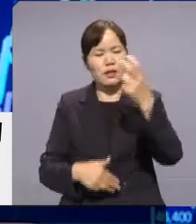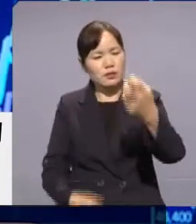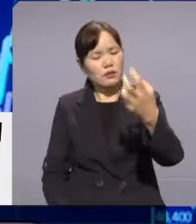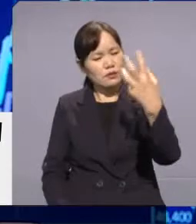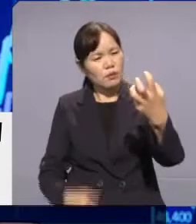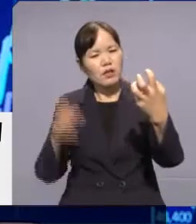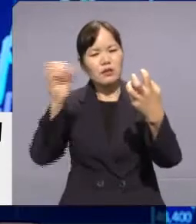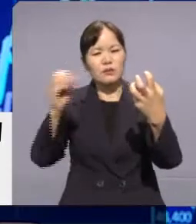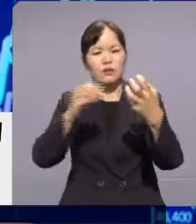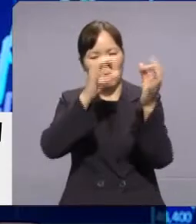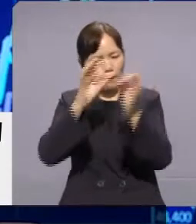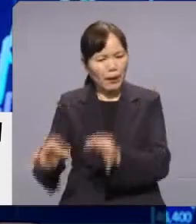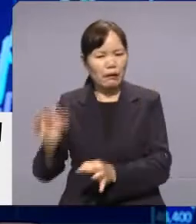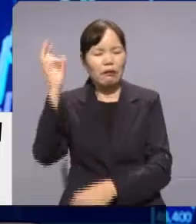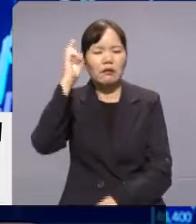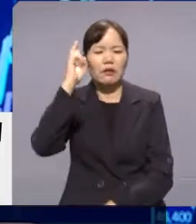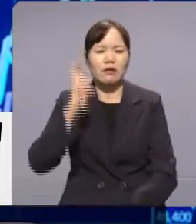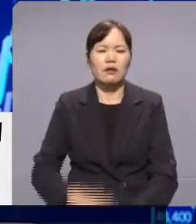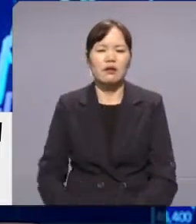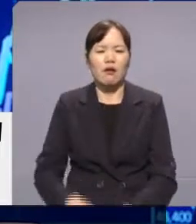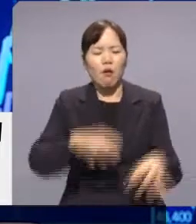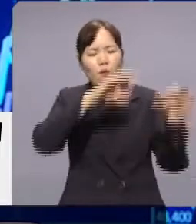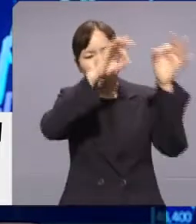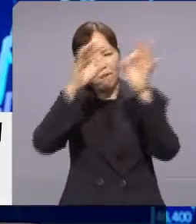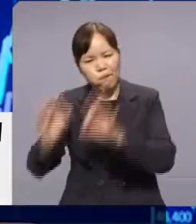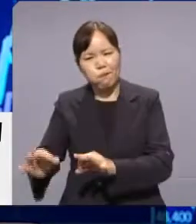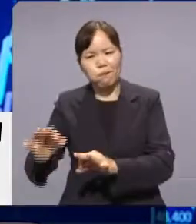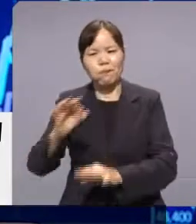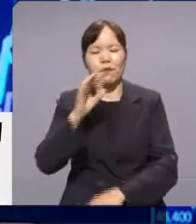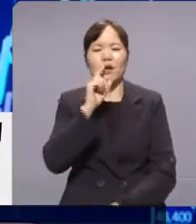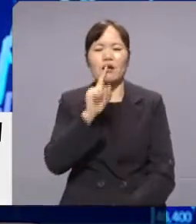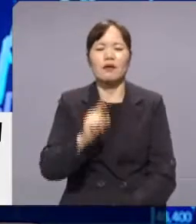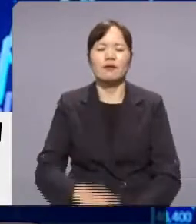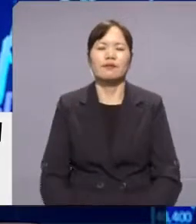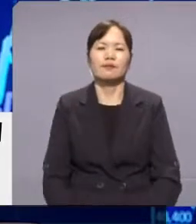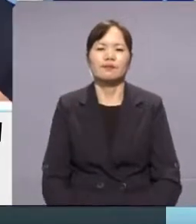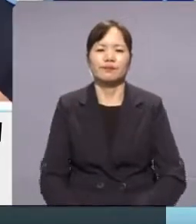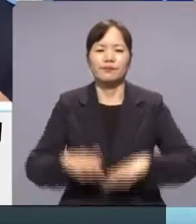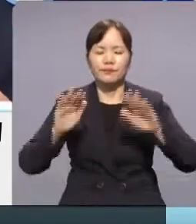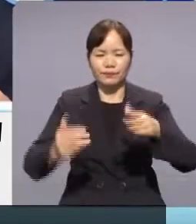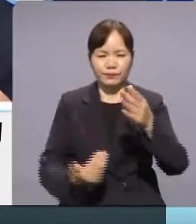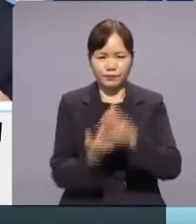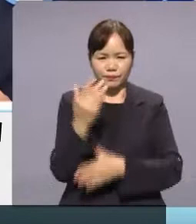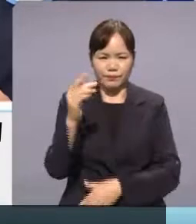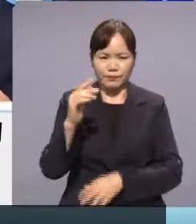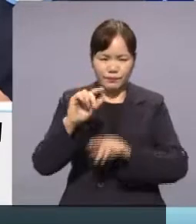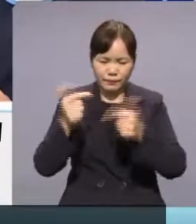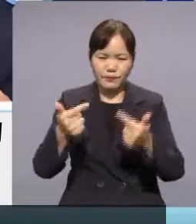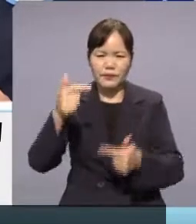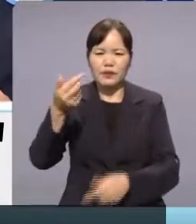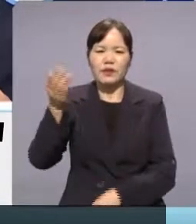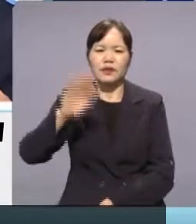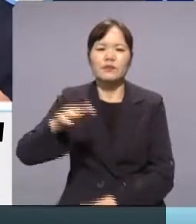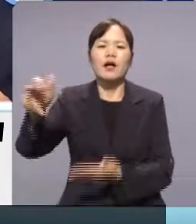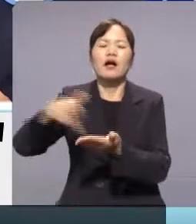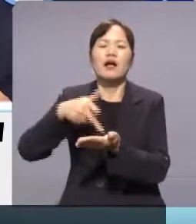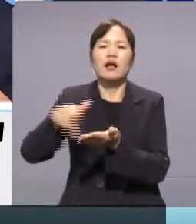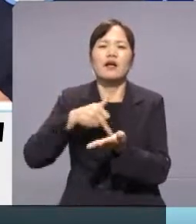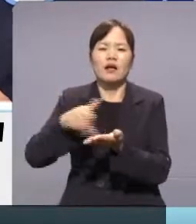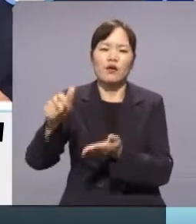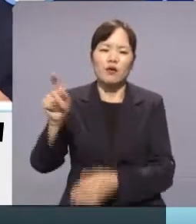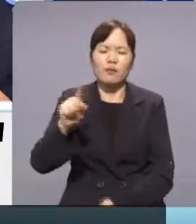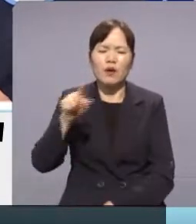80% 빠졌으니까요. 예. 사실은 폭락 수준이라고 얘기해야 되겠죠. 뭐 이번 사태가 아니더라도 사실은 예. 카카오 같은 경우에는